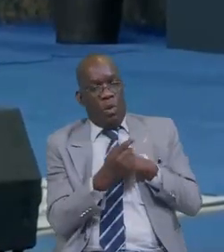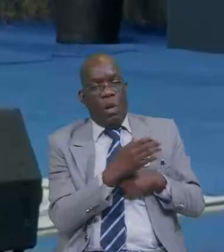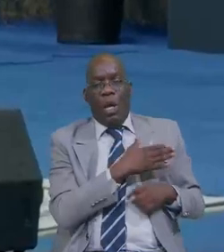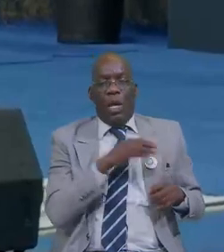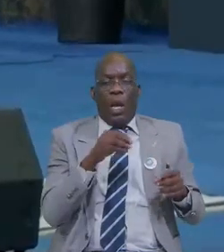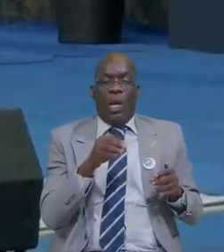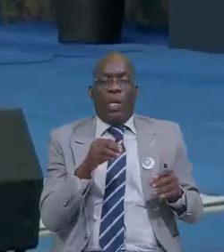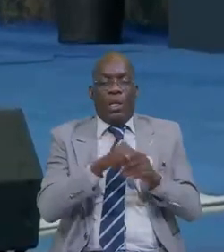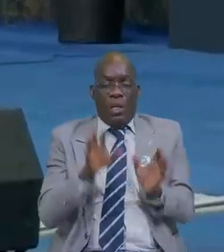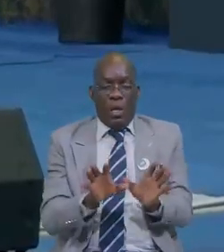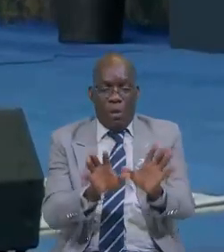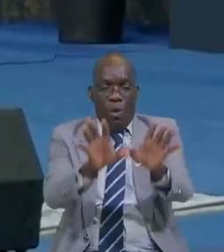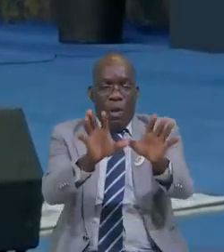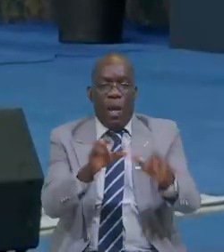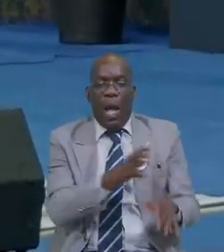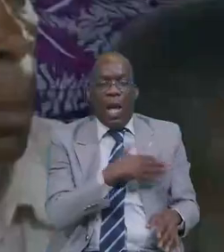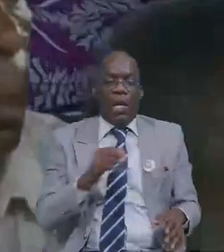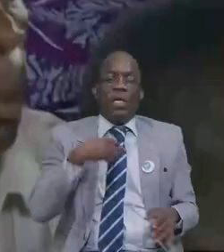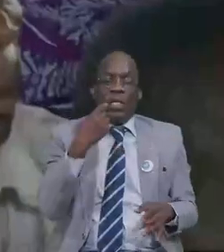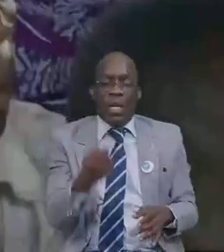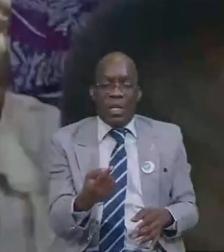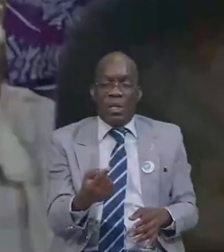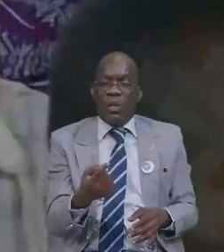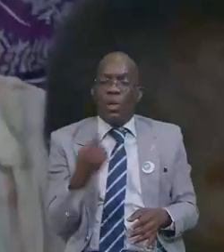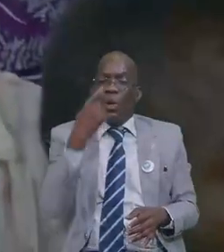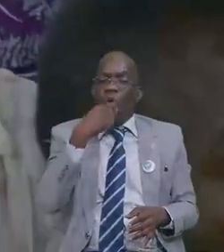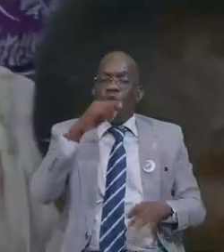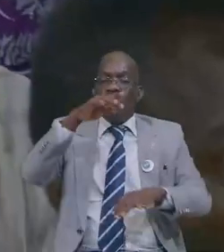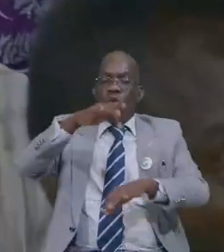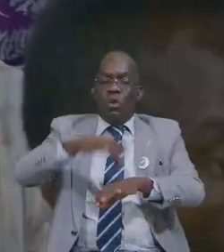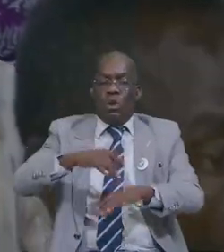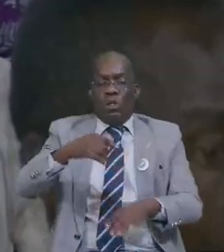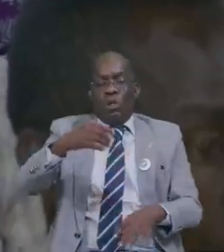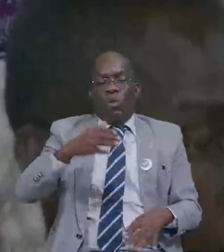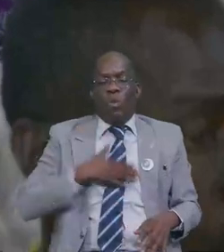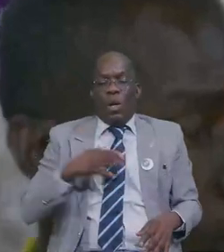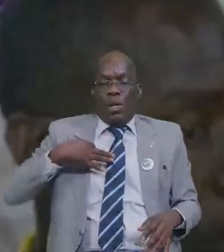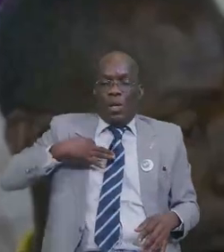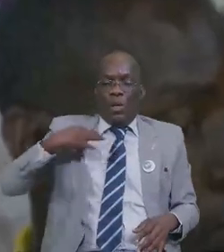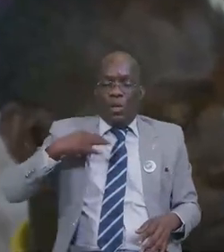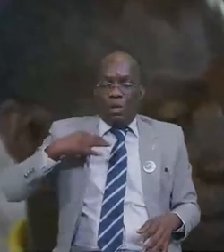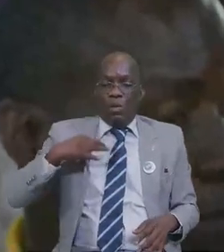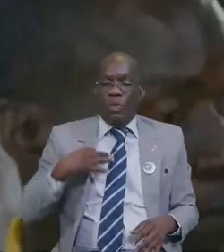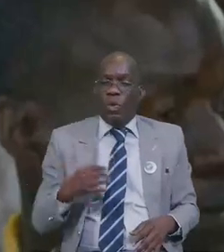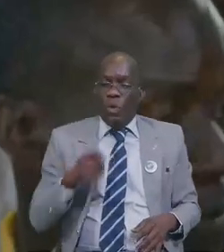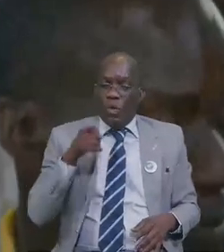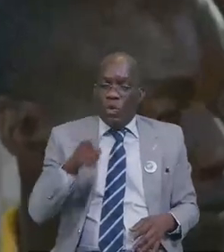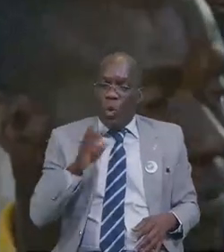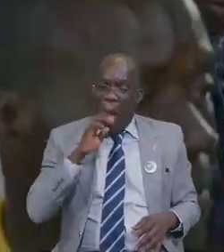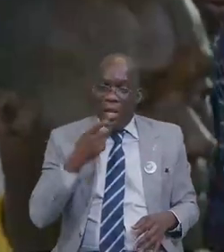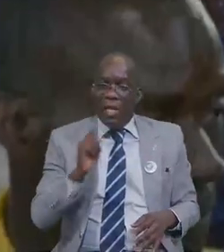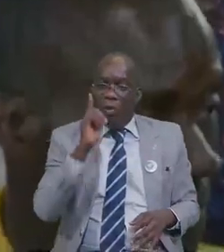Et se retournant au milieu de la foule, dans la foule, il dit, « Qui a touché mes vêtements ? C'est